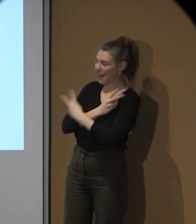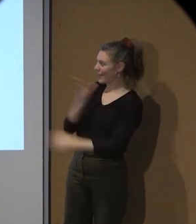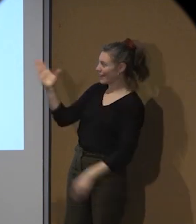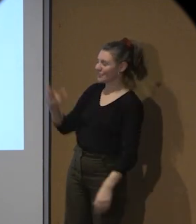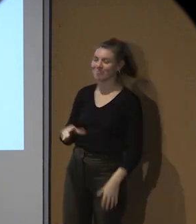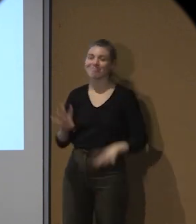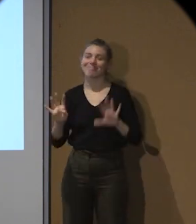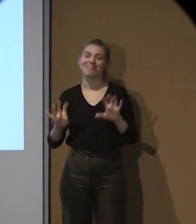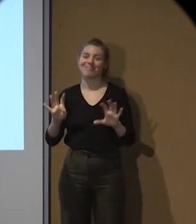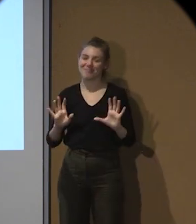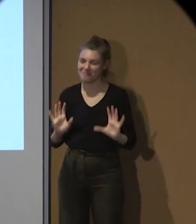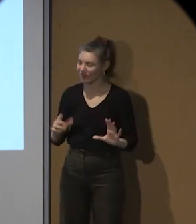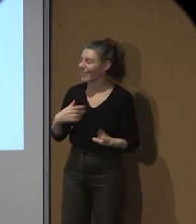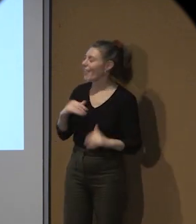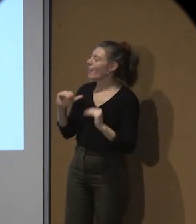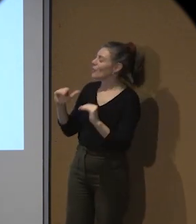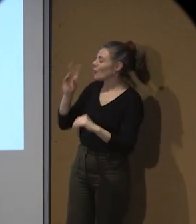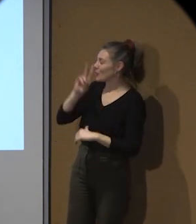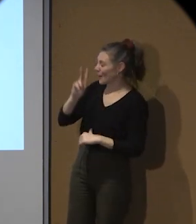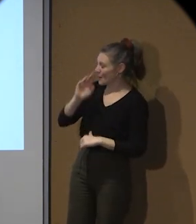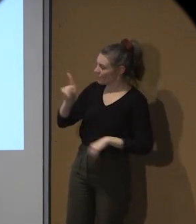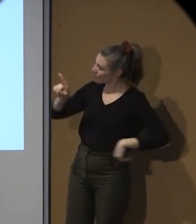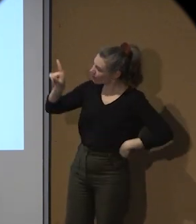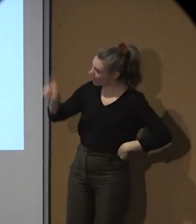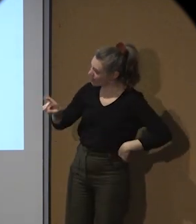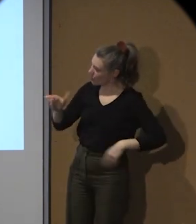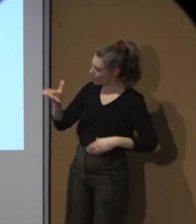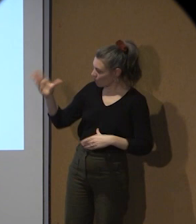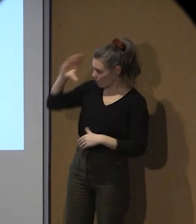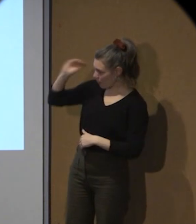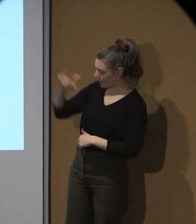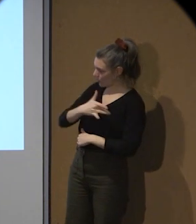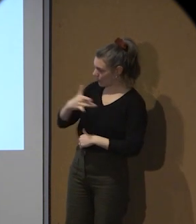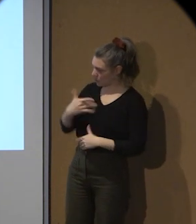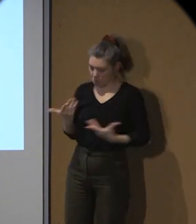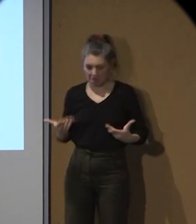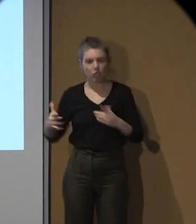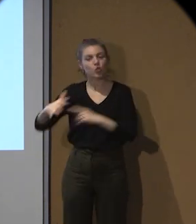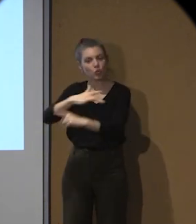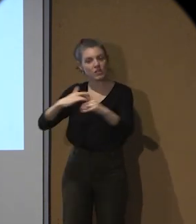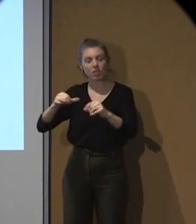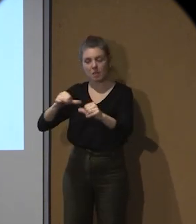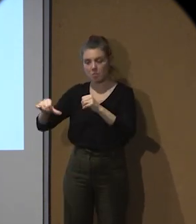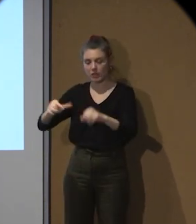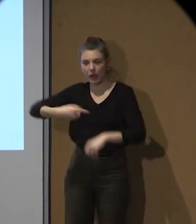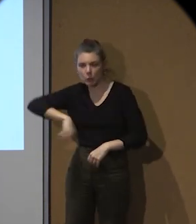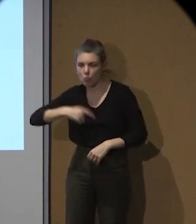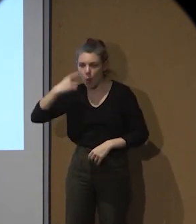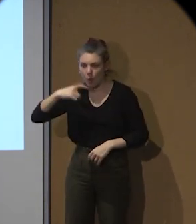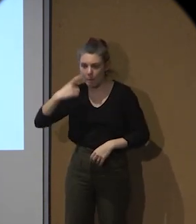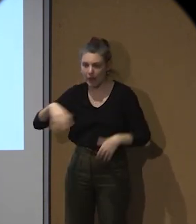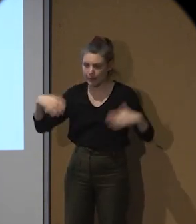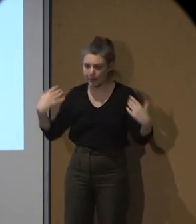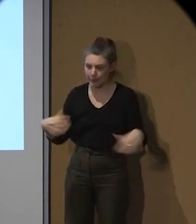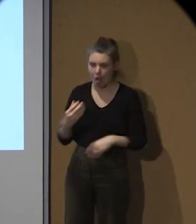tant que professionnel de santé quant au paradoxe de notre société moderne où on sait maintenant, les études ont montré que les enfants ont un physique